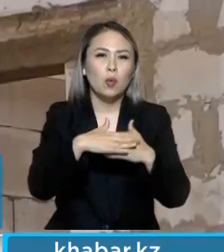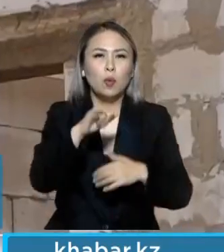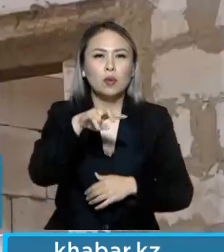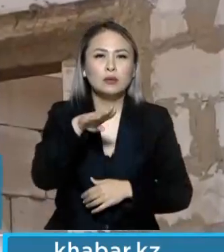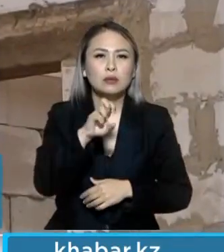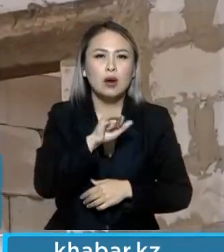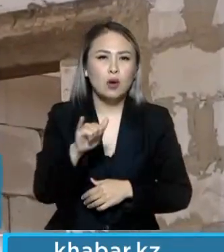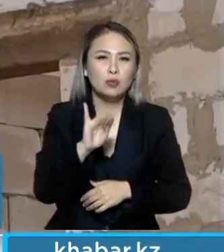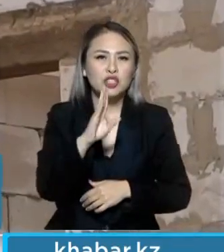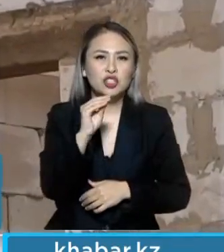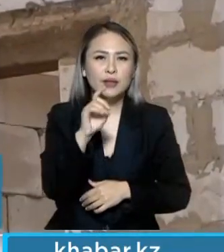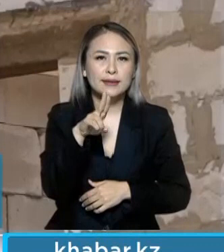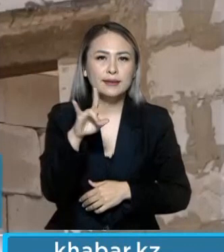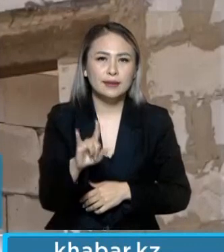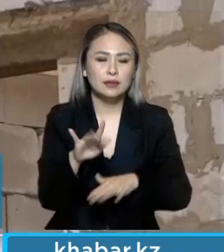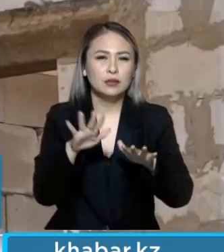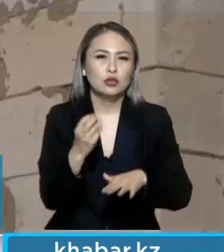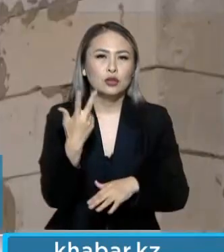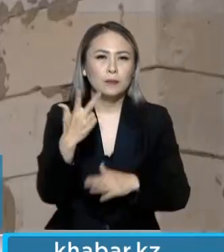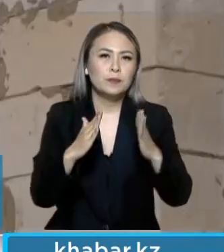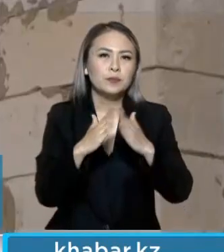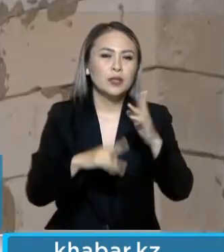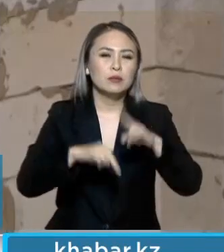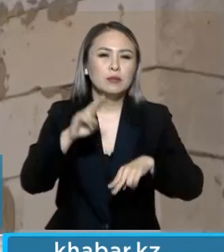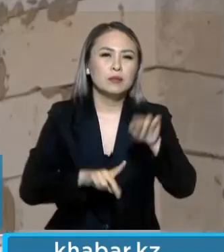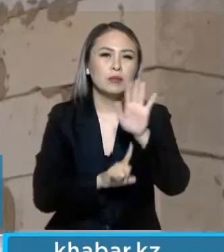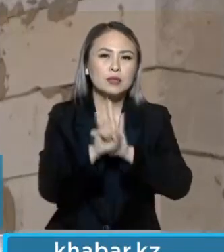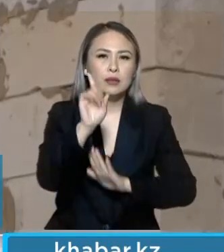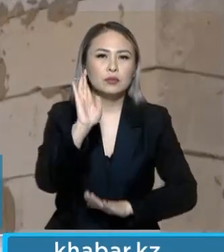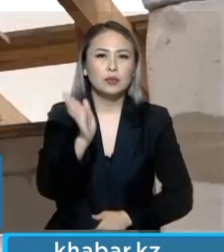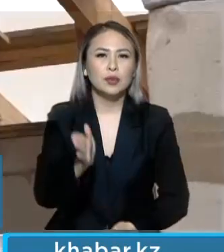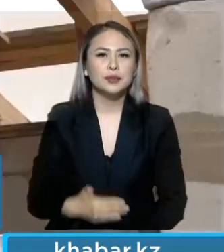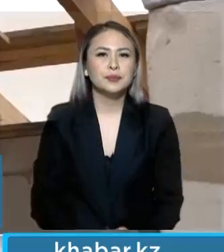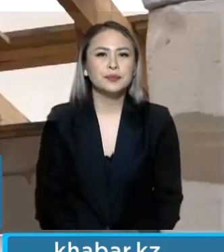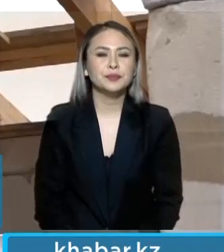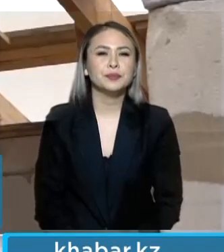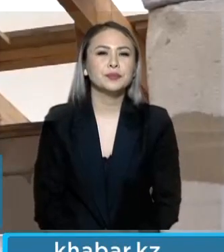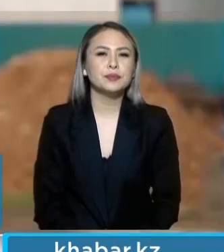Ұлытау ауданының Жезді кентінде тағы 3 үйдің құрылысы басталады.